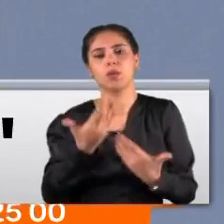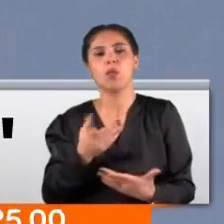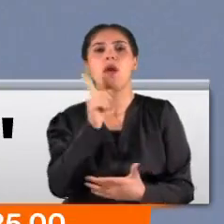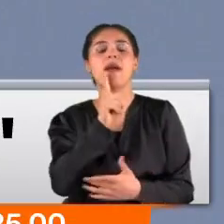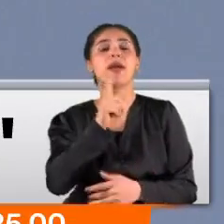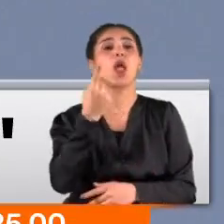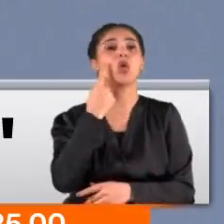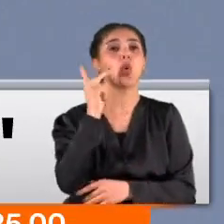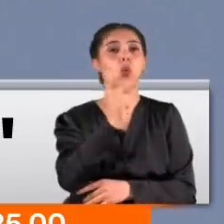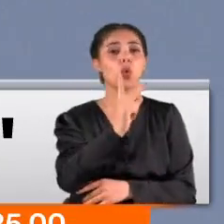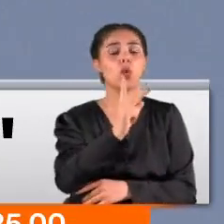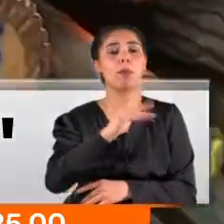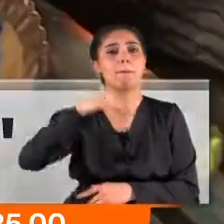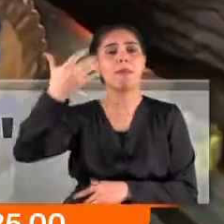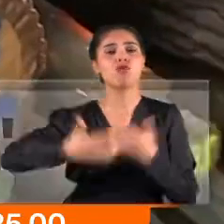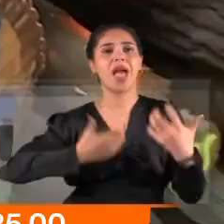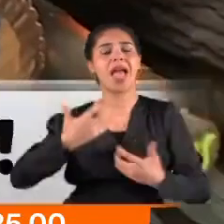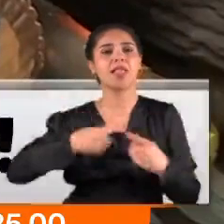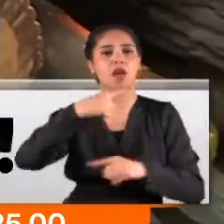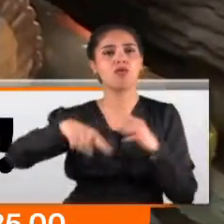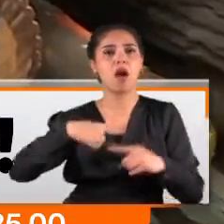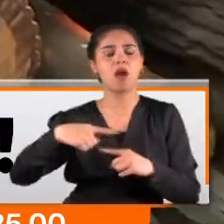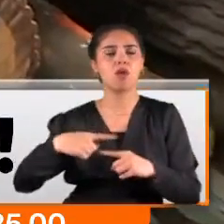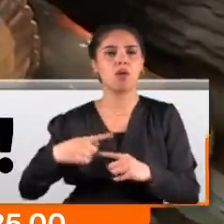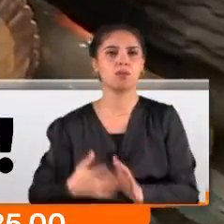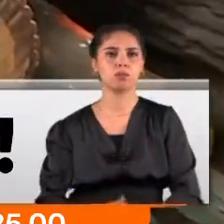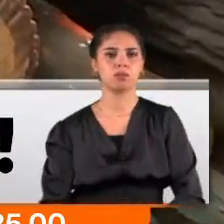İngiliz hükümeti ise alternatif enerji kaynakları arıyor.